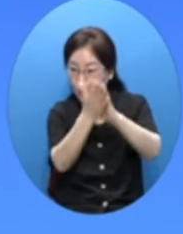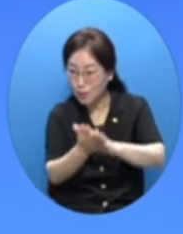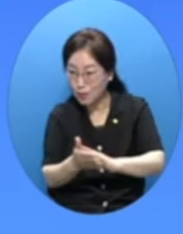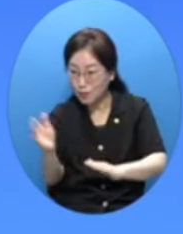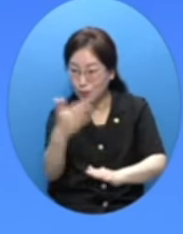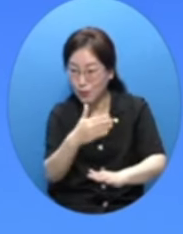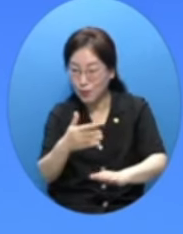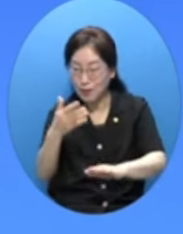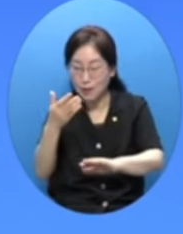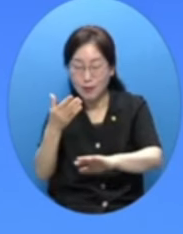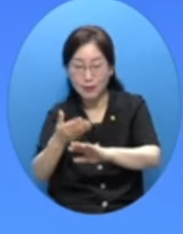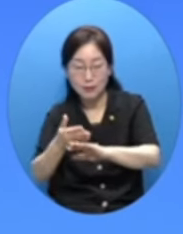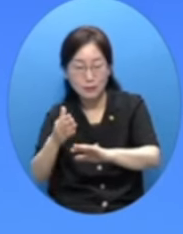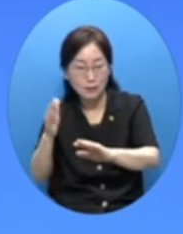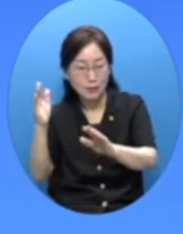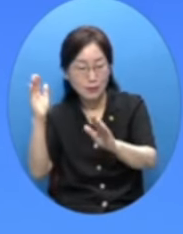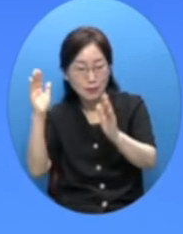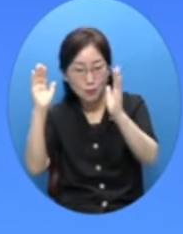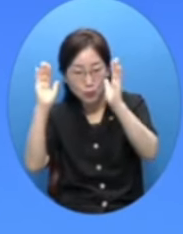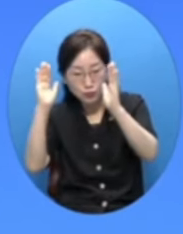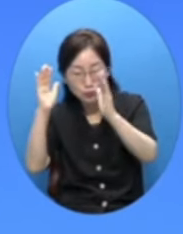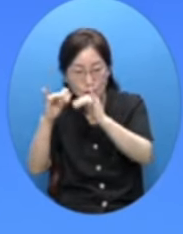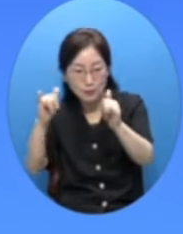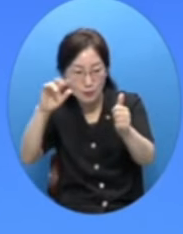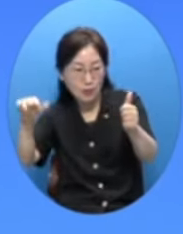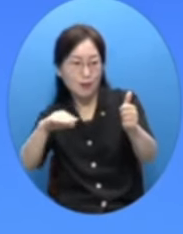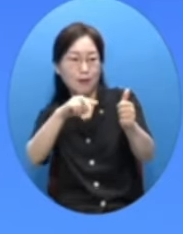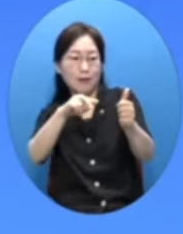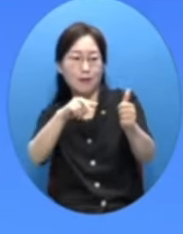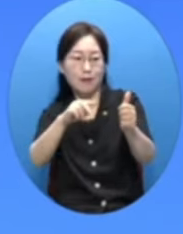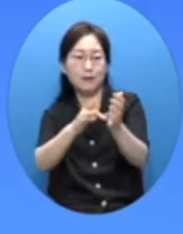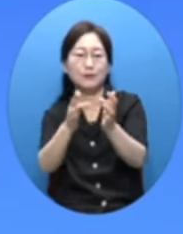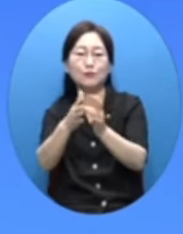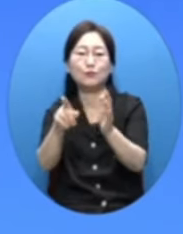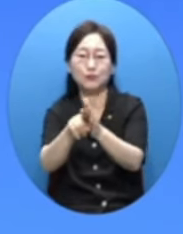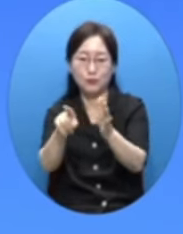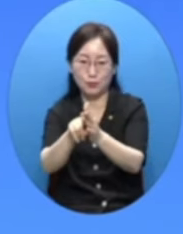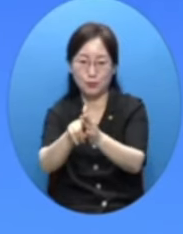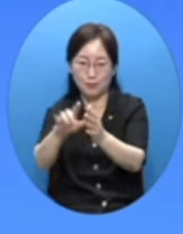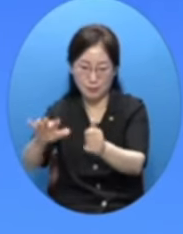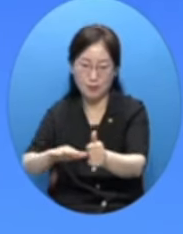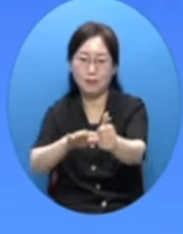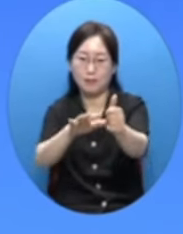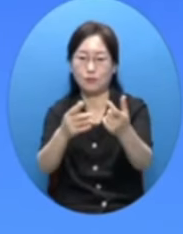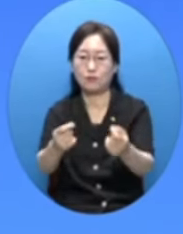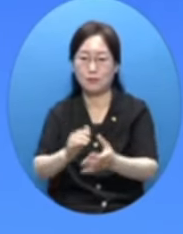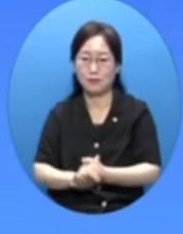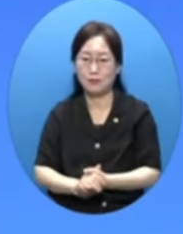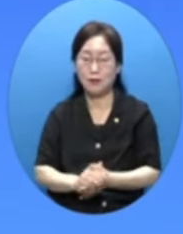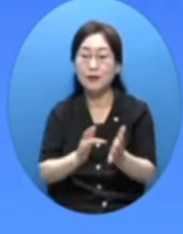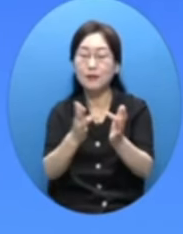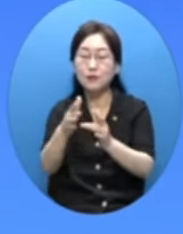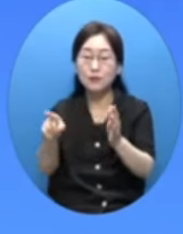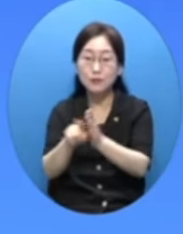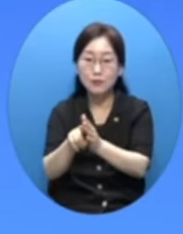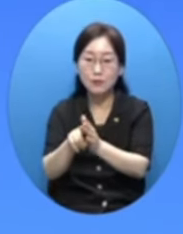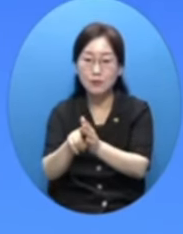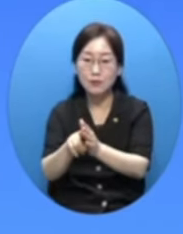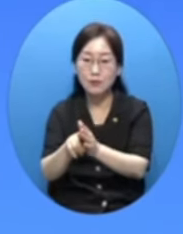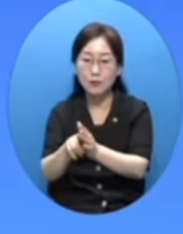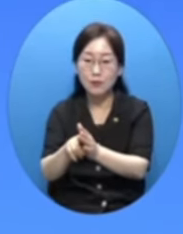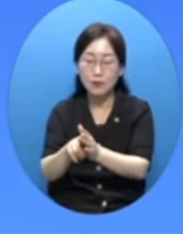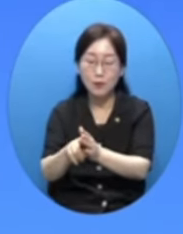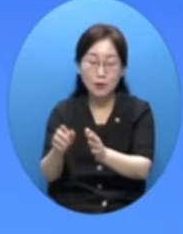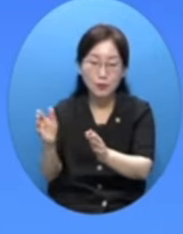신의 존재에 대해서 생각하고 예수를 믿는 계기를 마련하게 되는 것입니다. 예수님 이후 기독교 역사에서